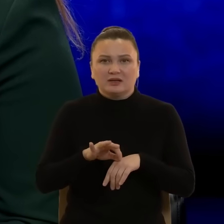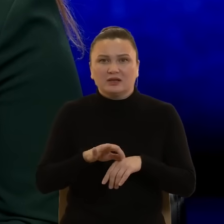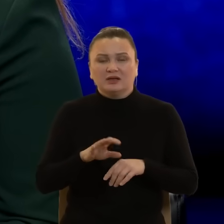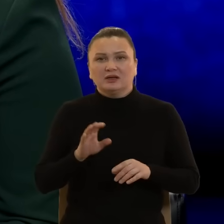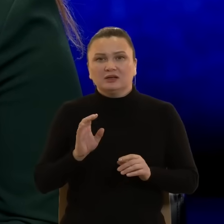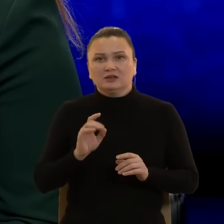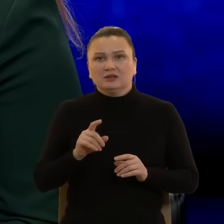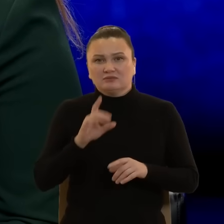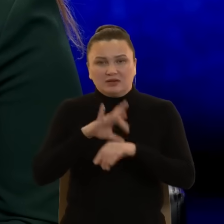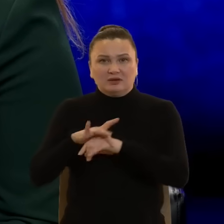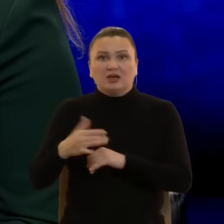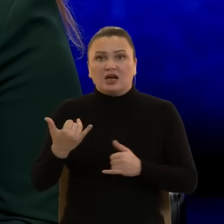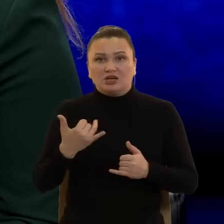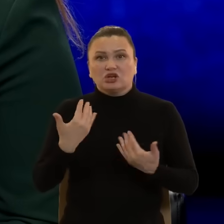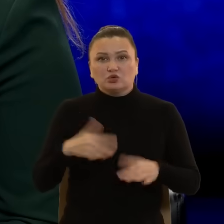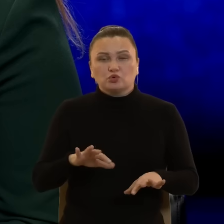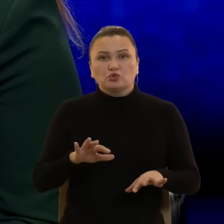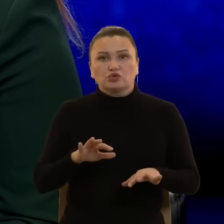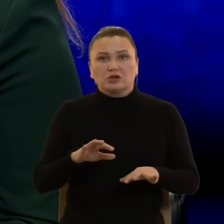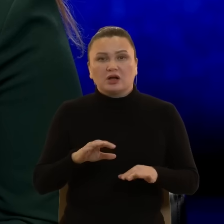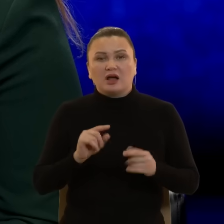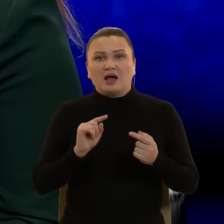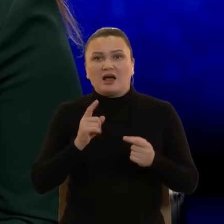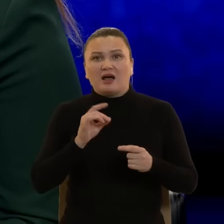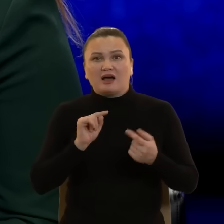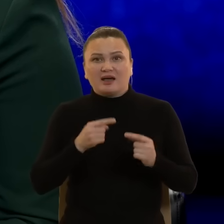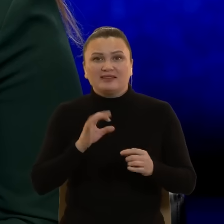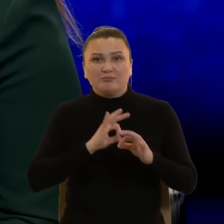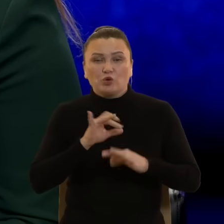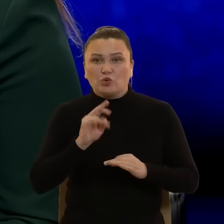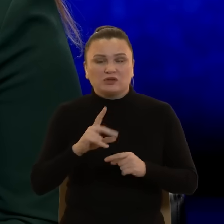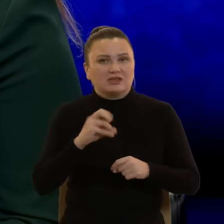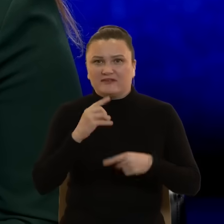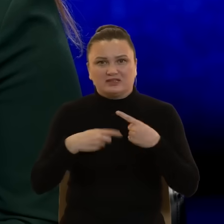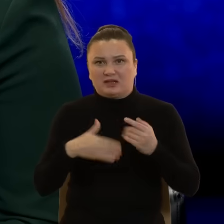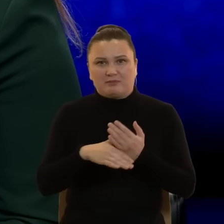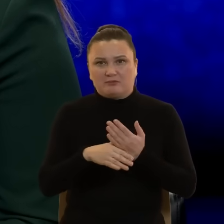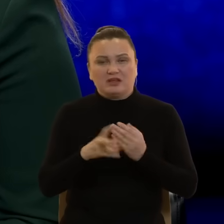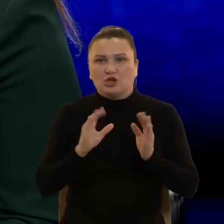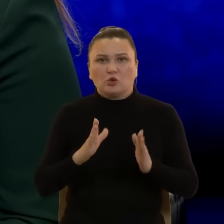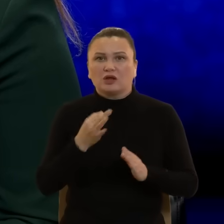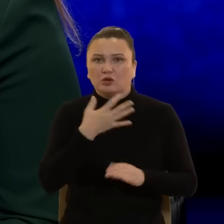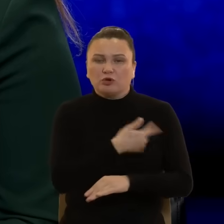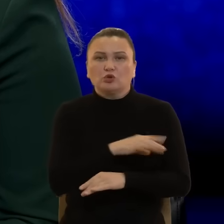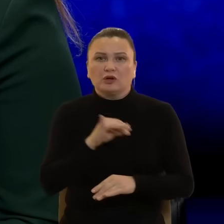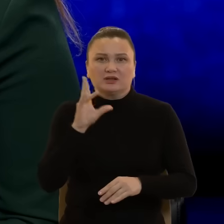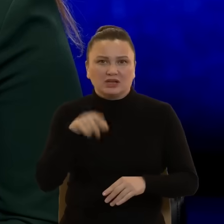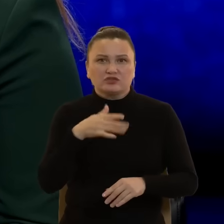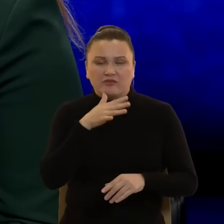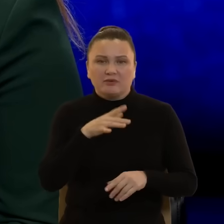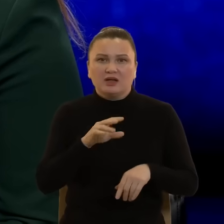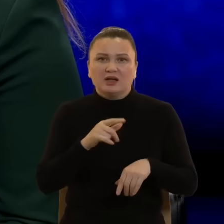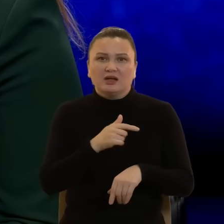интенсивной терапии, то сейчас антибиотикорезистентность становится актуальной проблемой не только для любого лечебного учреждения, но даже при лечении